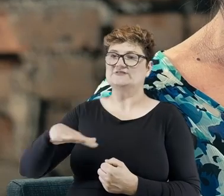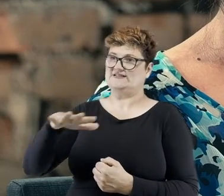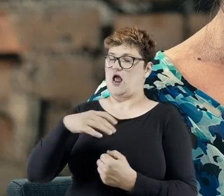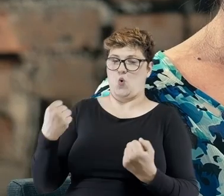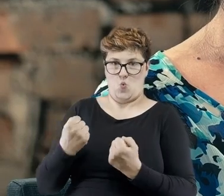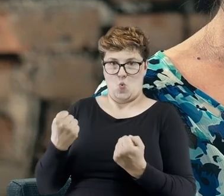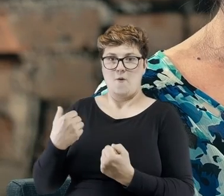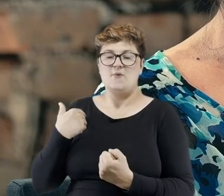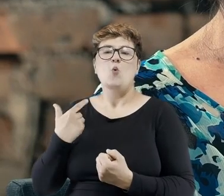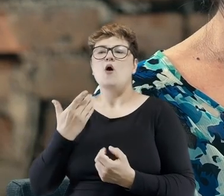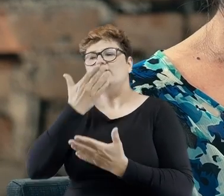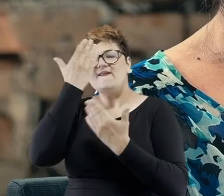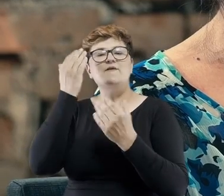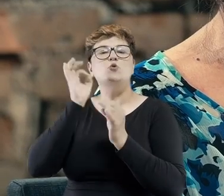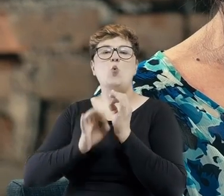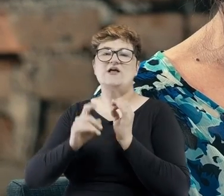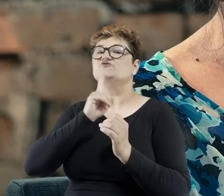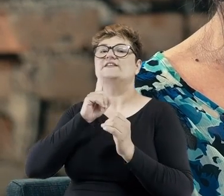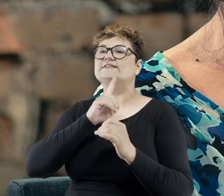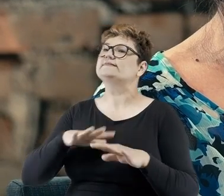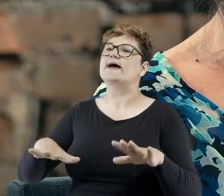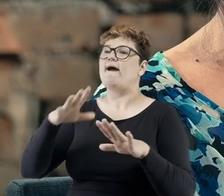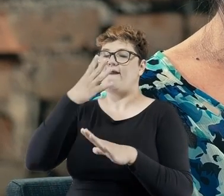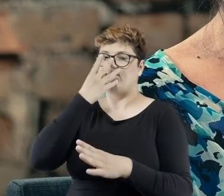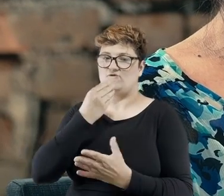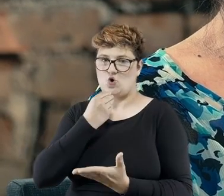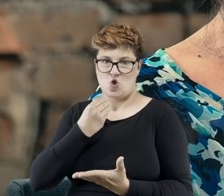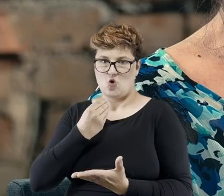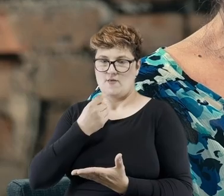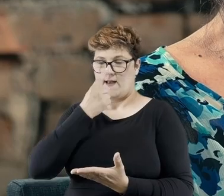oruńskiej. Nie wiemy dokładnie, jak ta świetlica wyglądała.